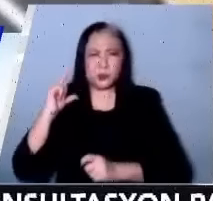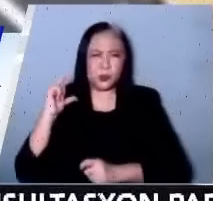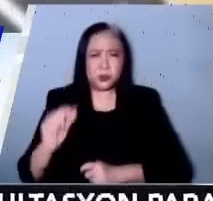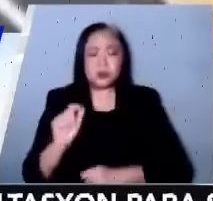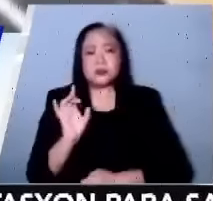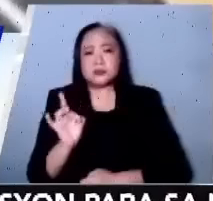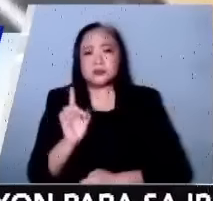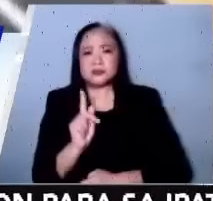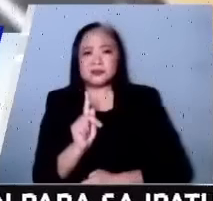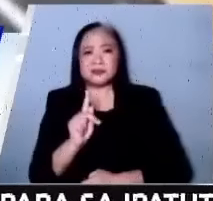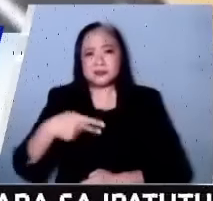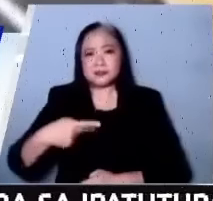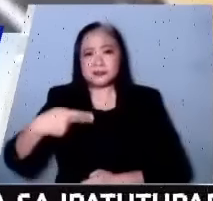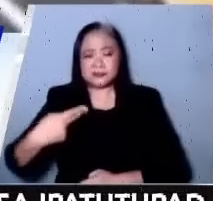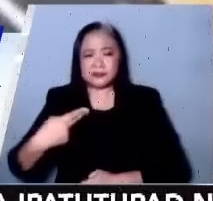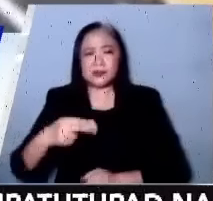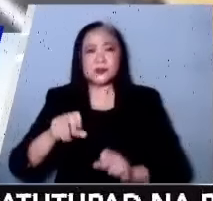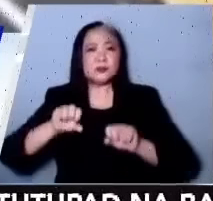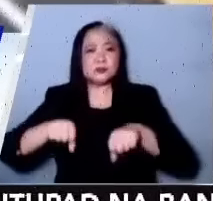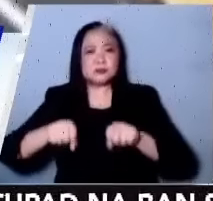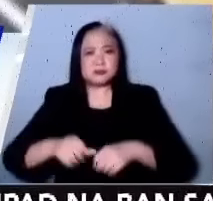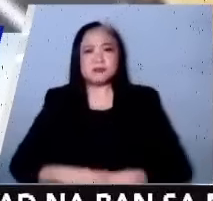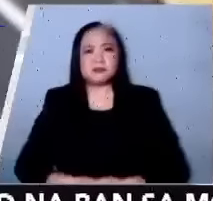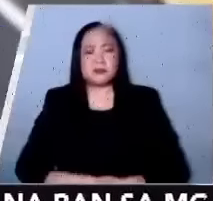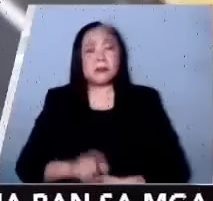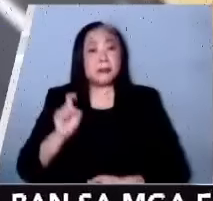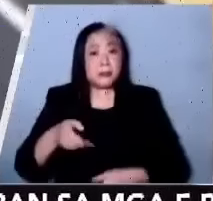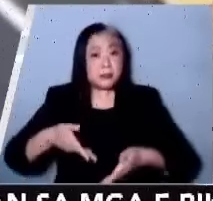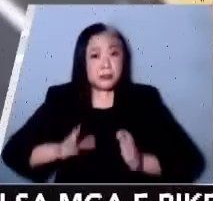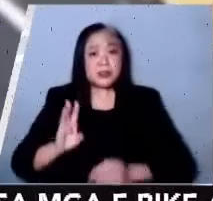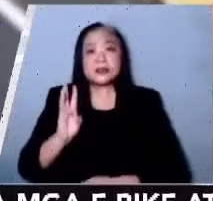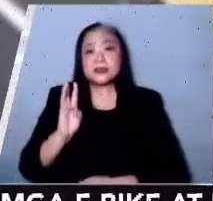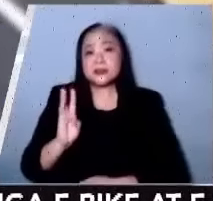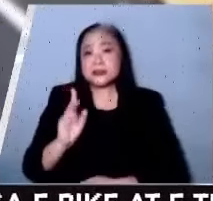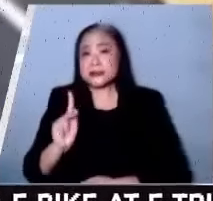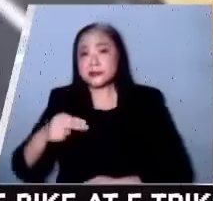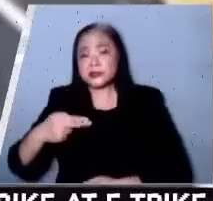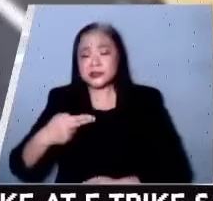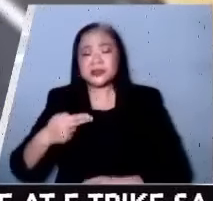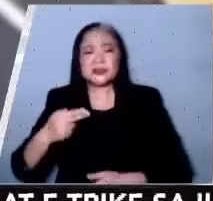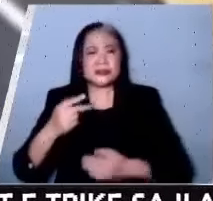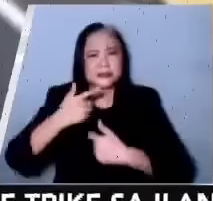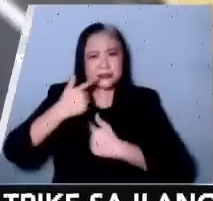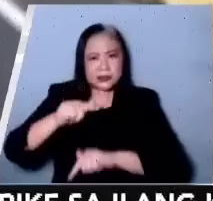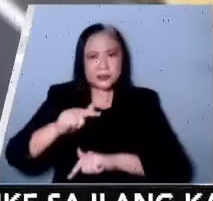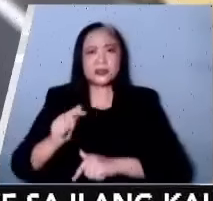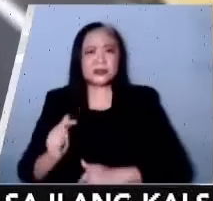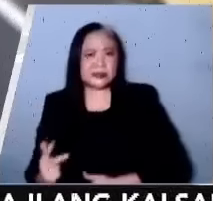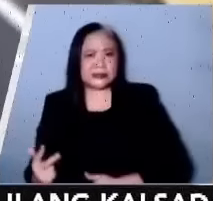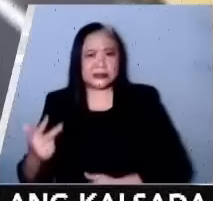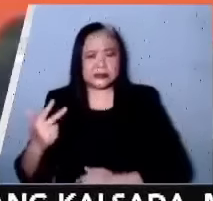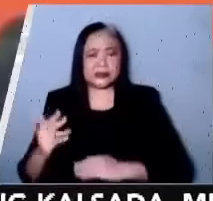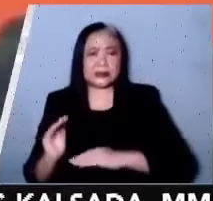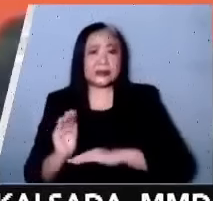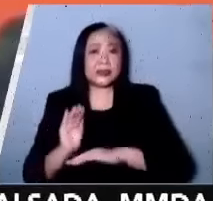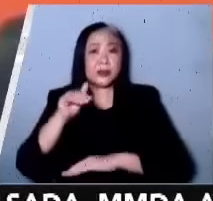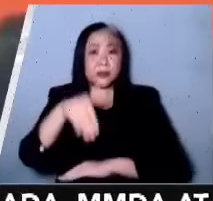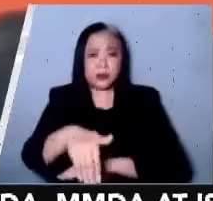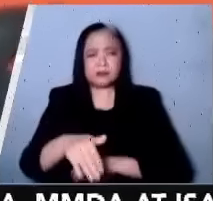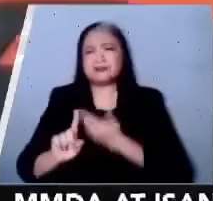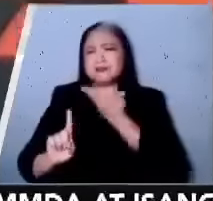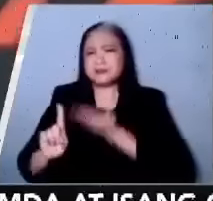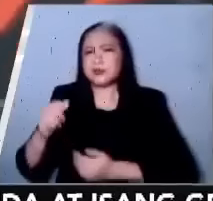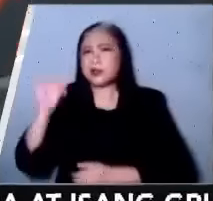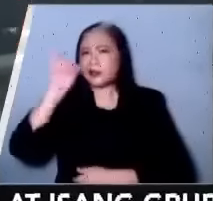ang motor. 60 kilometers per hour ang speed limit sa Skyway Stage 3. Nakainom din daw ang rider na walang suot na